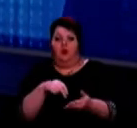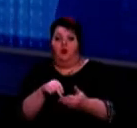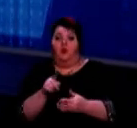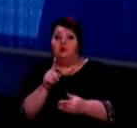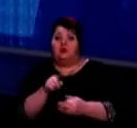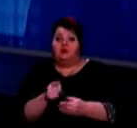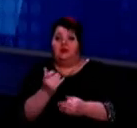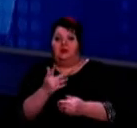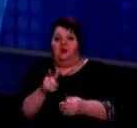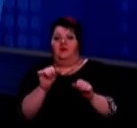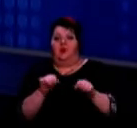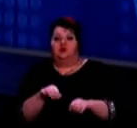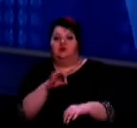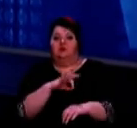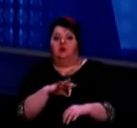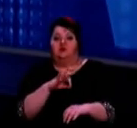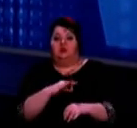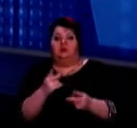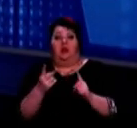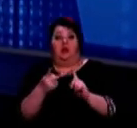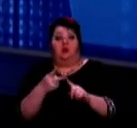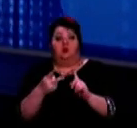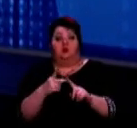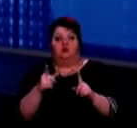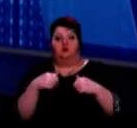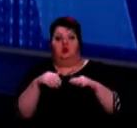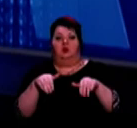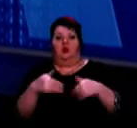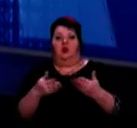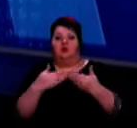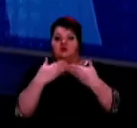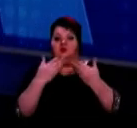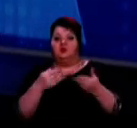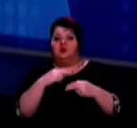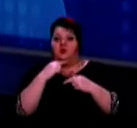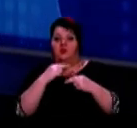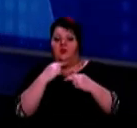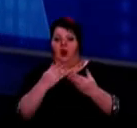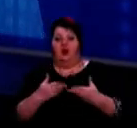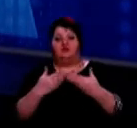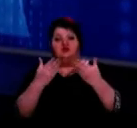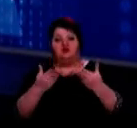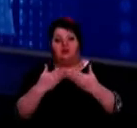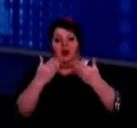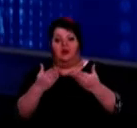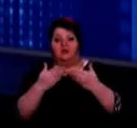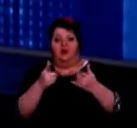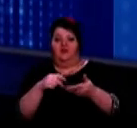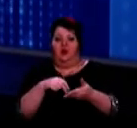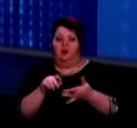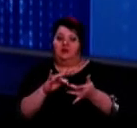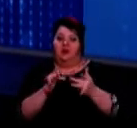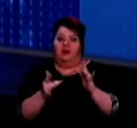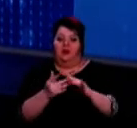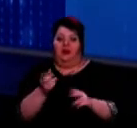ви можете спожити. Друге, на що я раджу звертати увагу – читайте маркування. Чи ви купуєте онлайн, чи ви заходите у